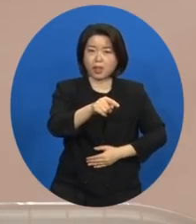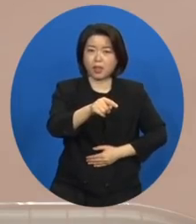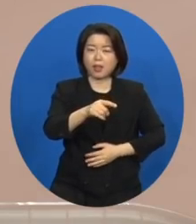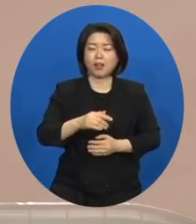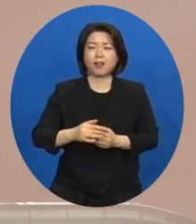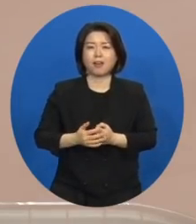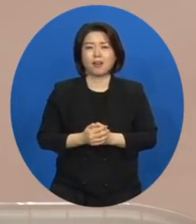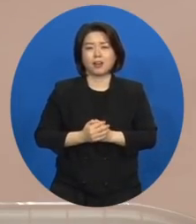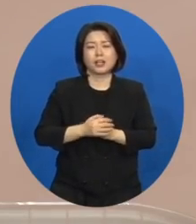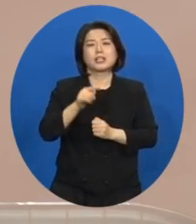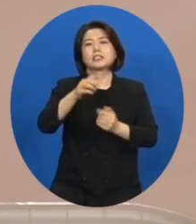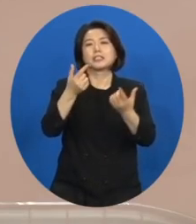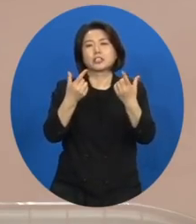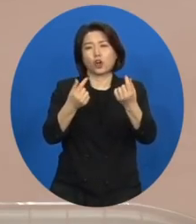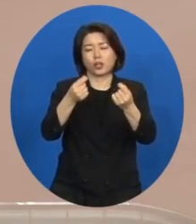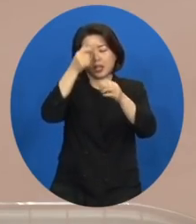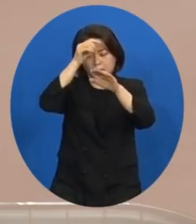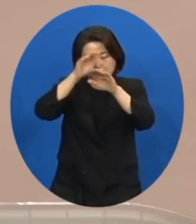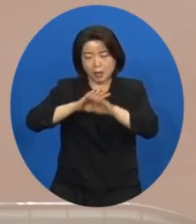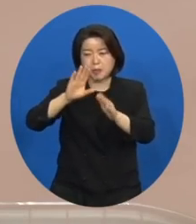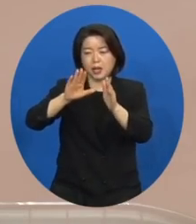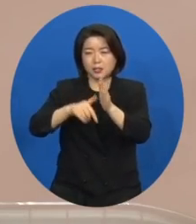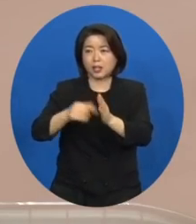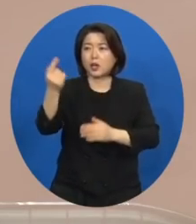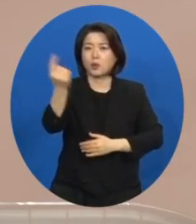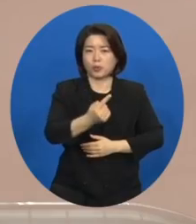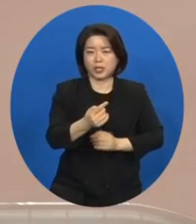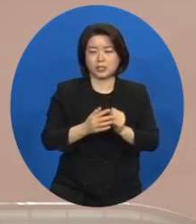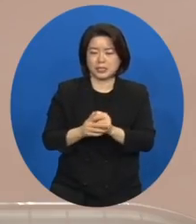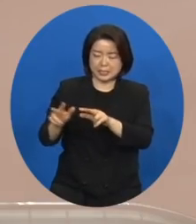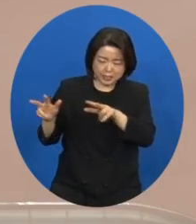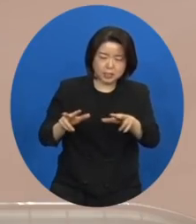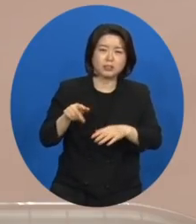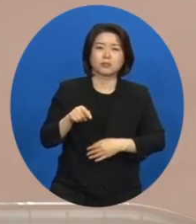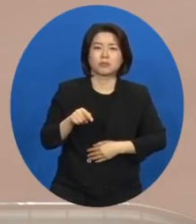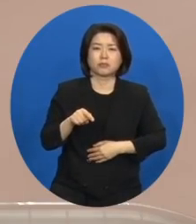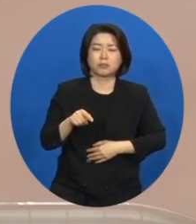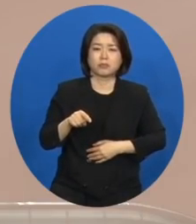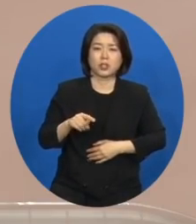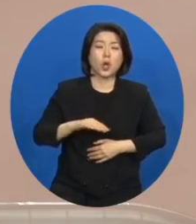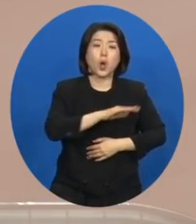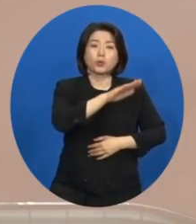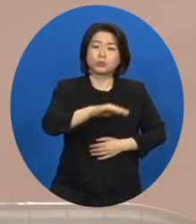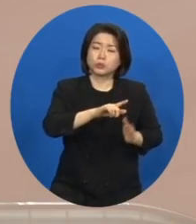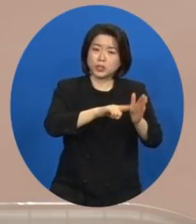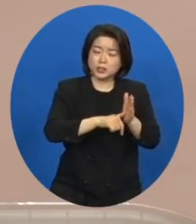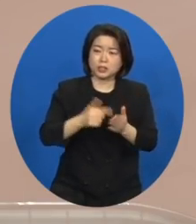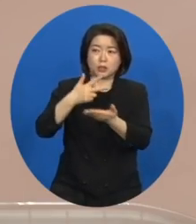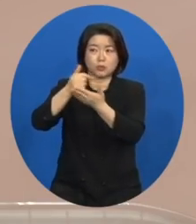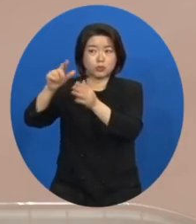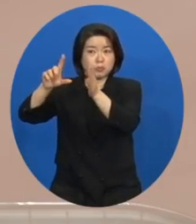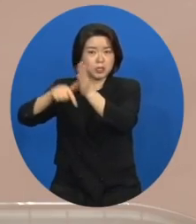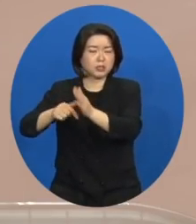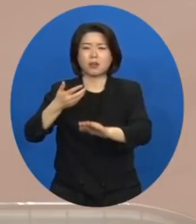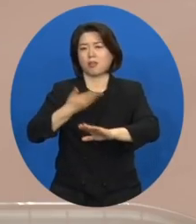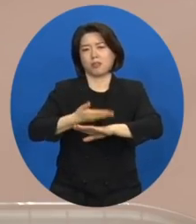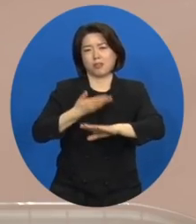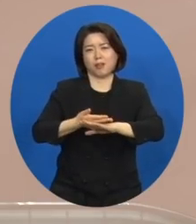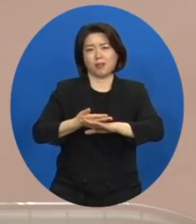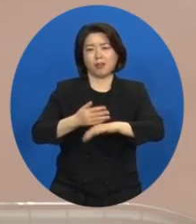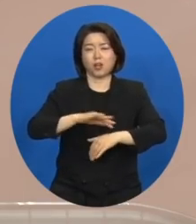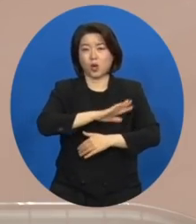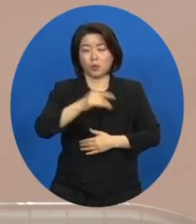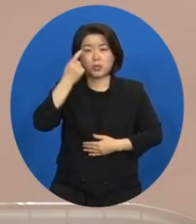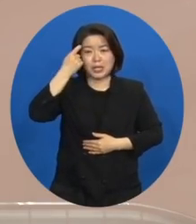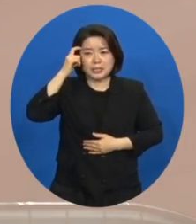예배할 때가 오나니 에 바로 지금이라고 하셨잖아요 우리의 시간과 주님의 시간 없나 다른 거예요 전혀 약 아직 예측하지 못한